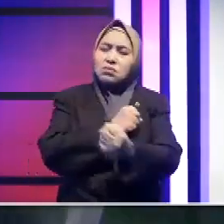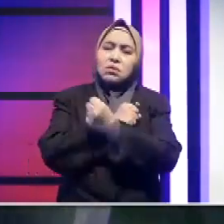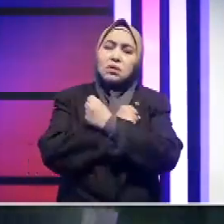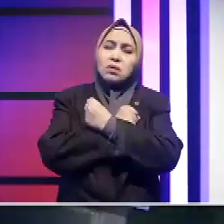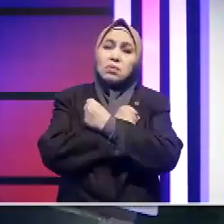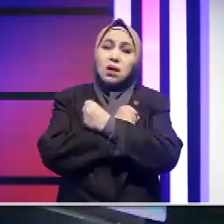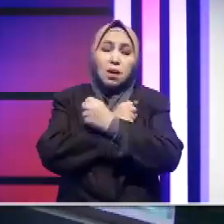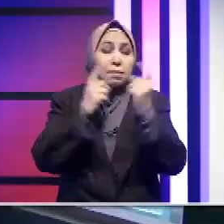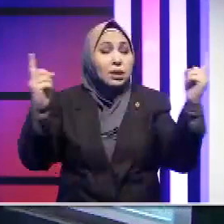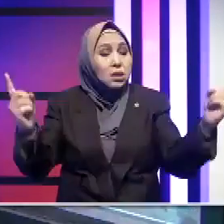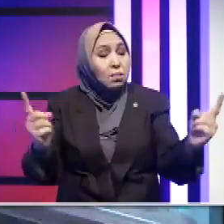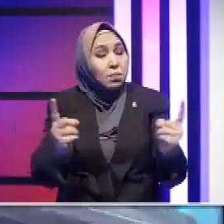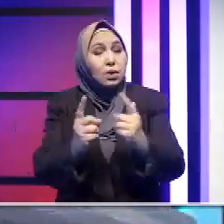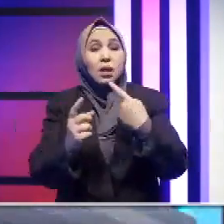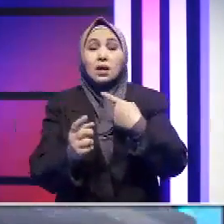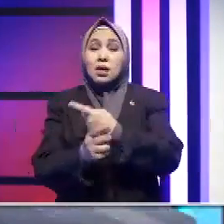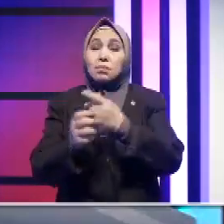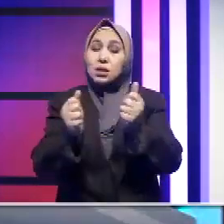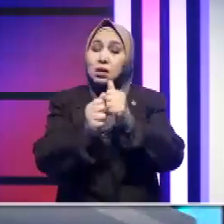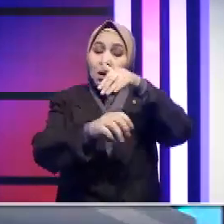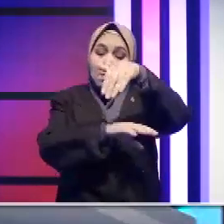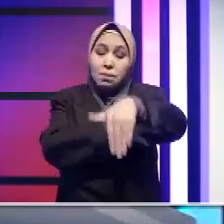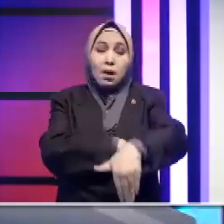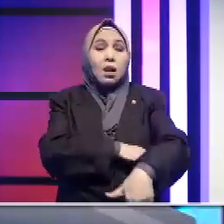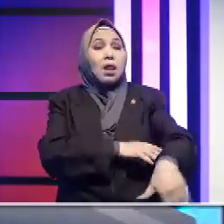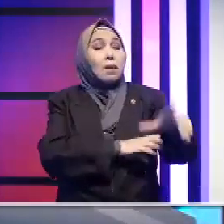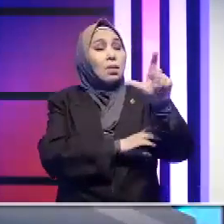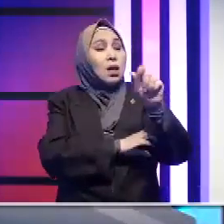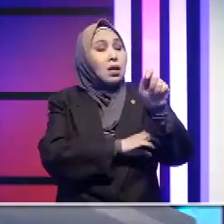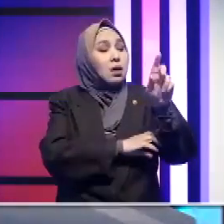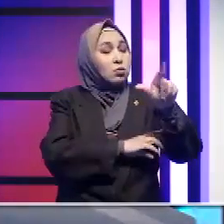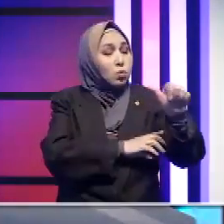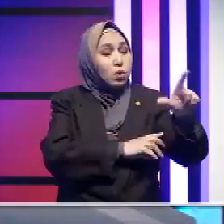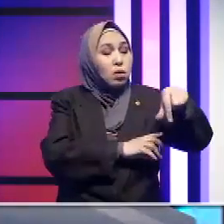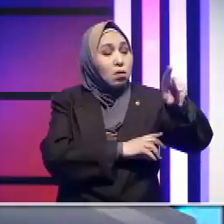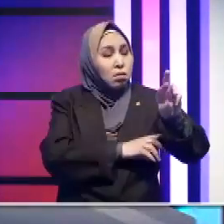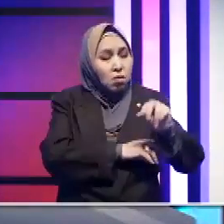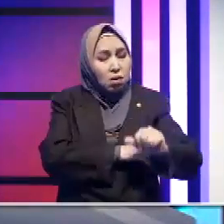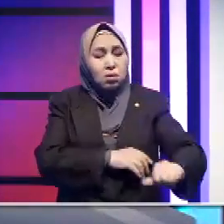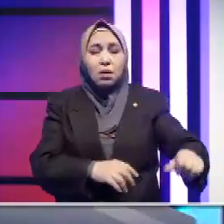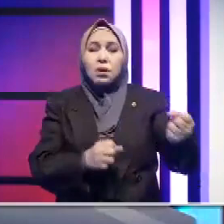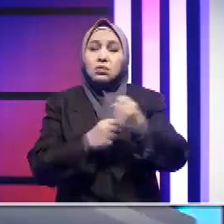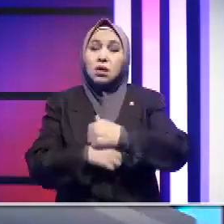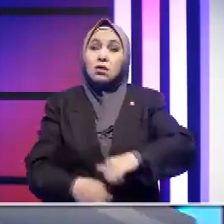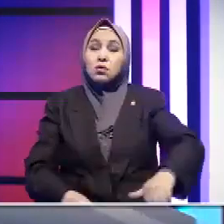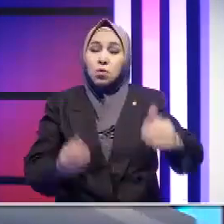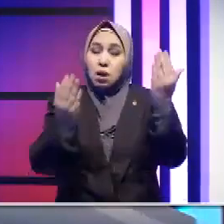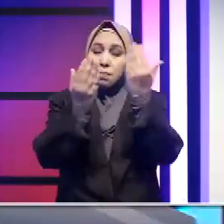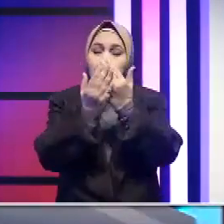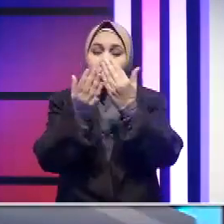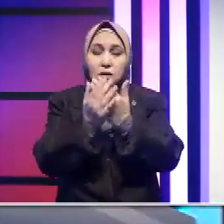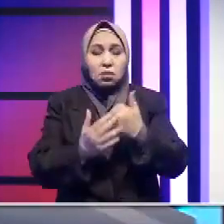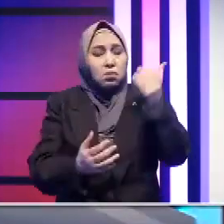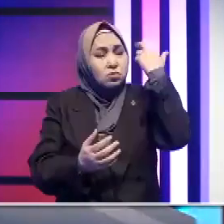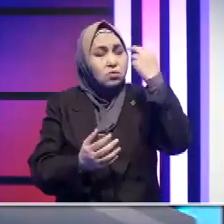rohim pertemukan kami dengan malam al-qadar mu ya Allah hamba Rohimin Shallallahu'alaihi Dina